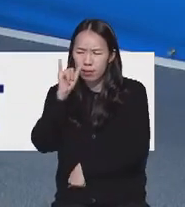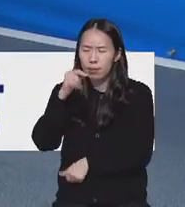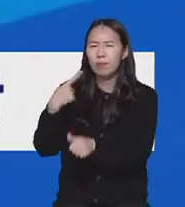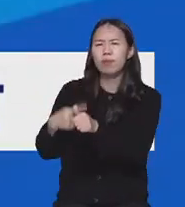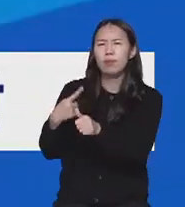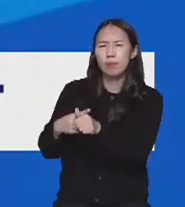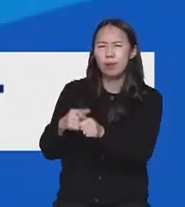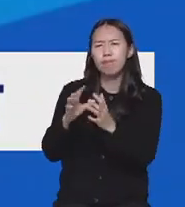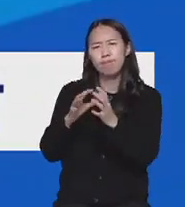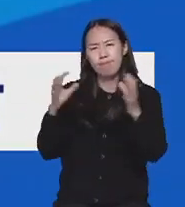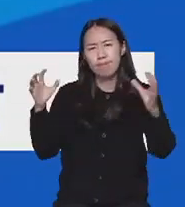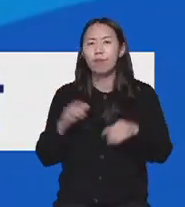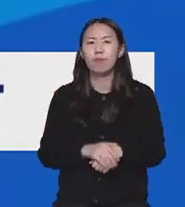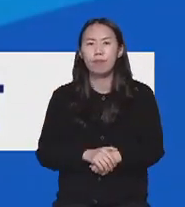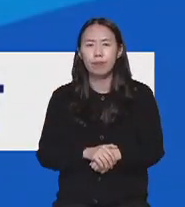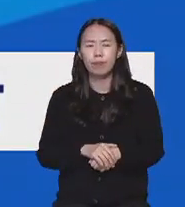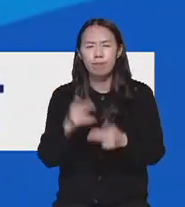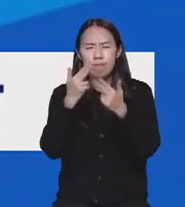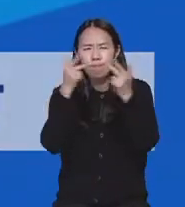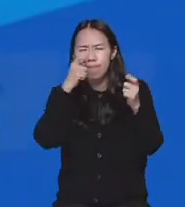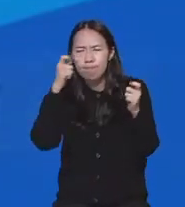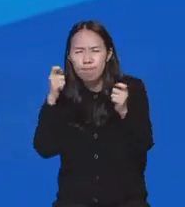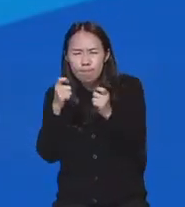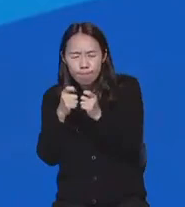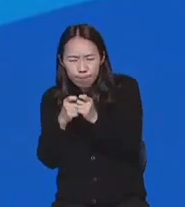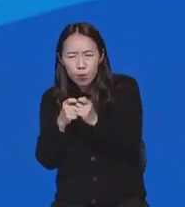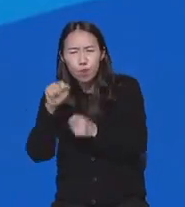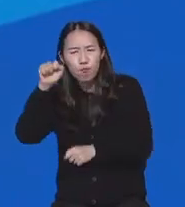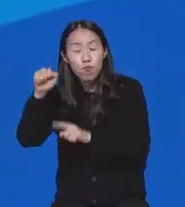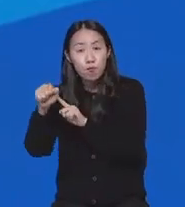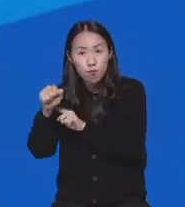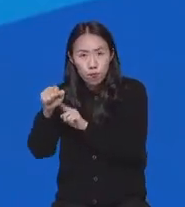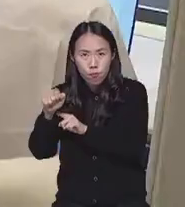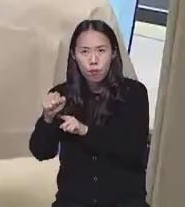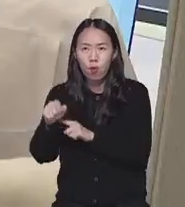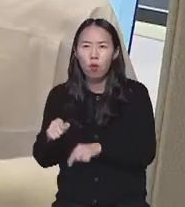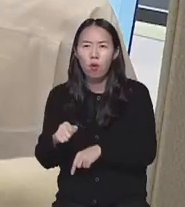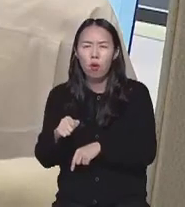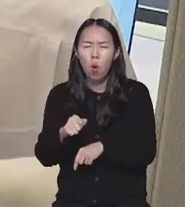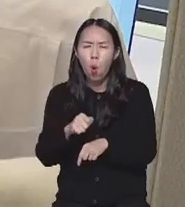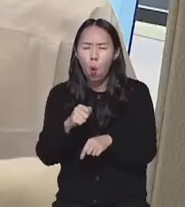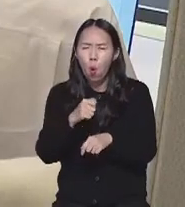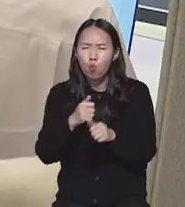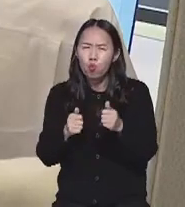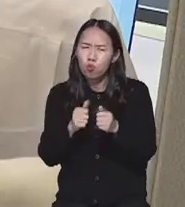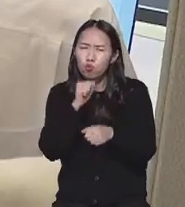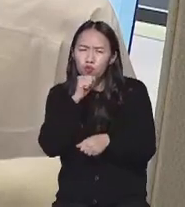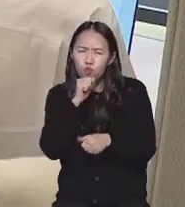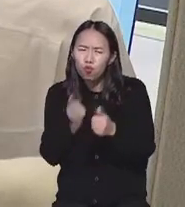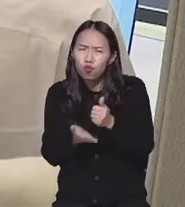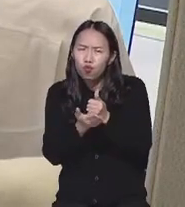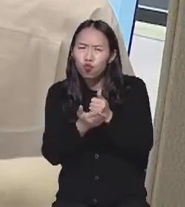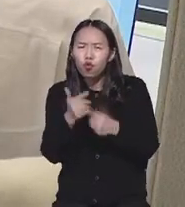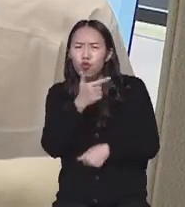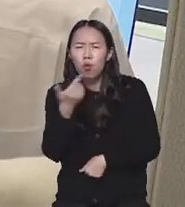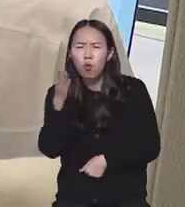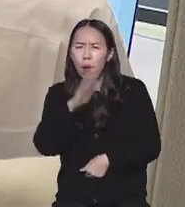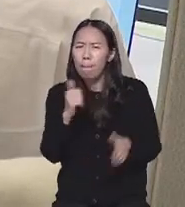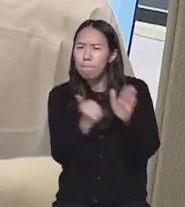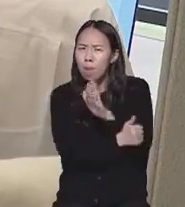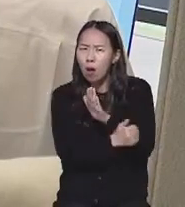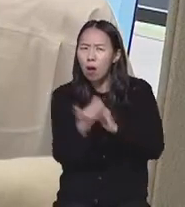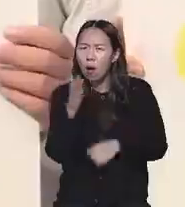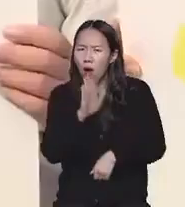있습니다. 친문계로 분류된 한 예비 후보는 높은 지지율에도 컷오프됐고 친명계 한 예비